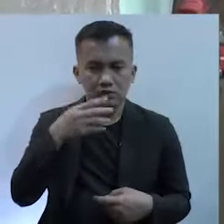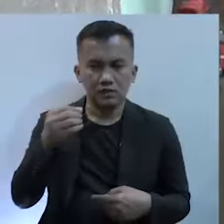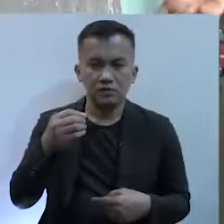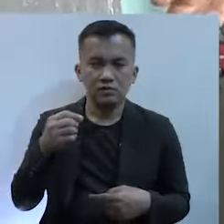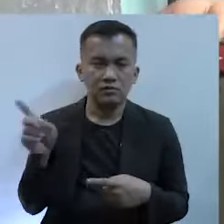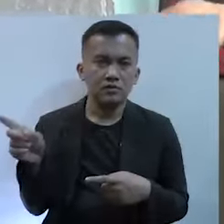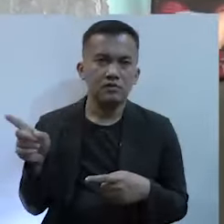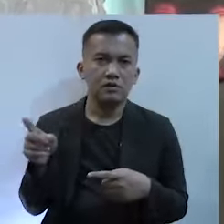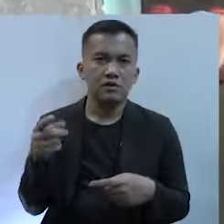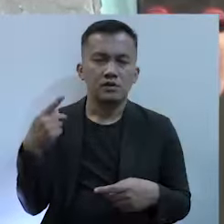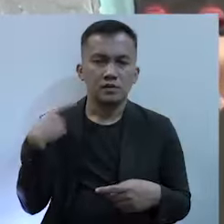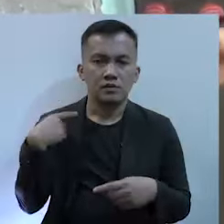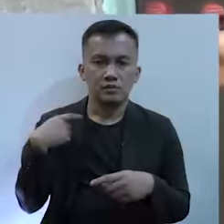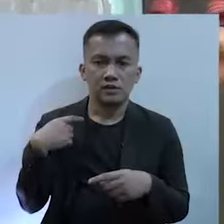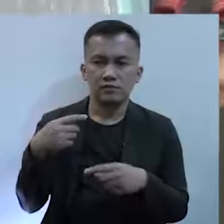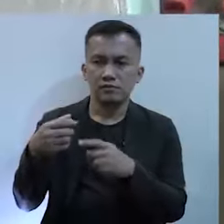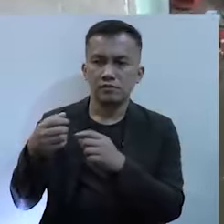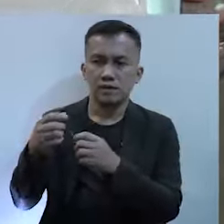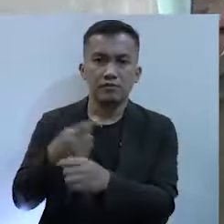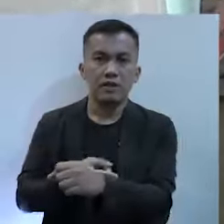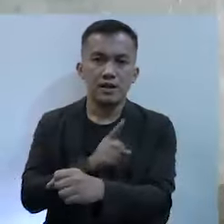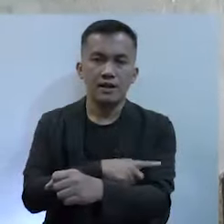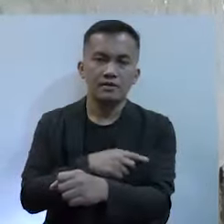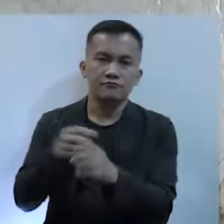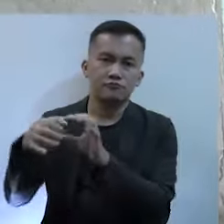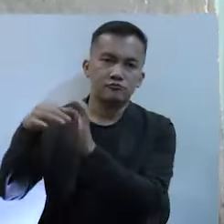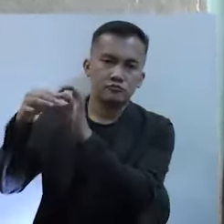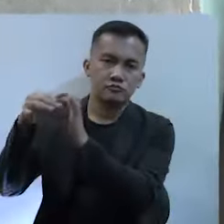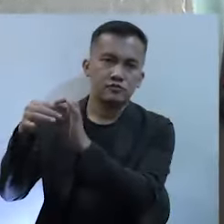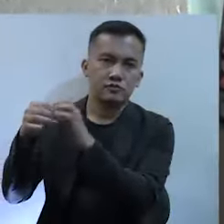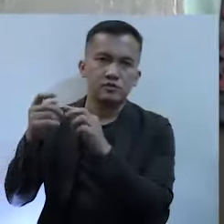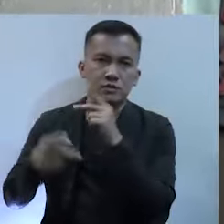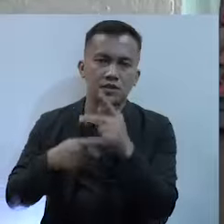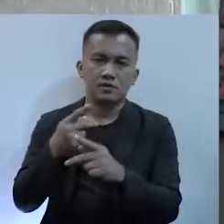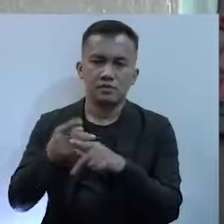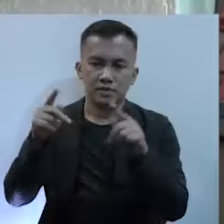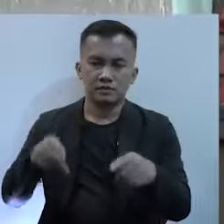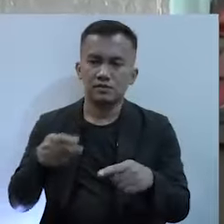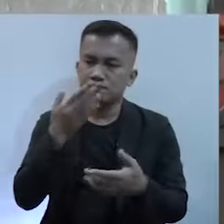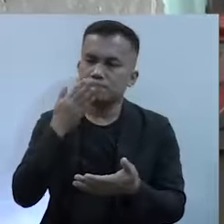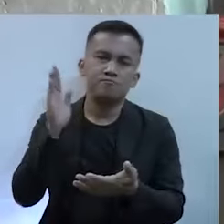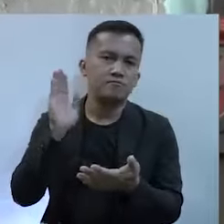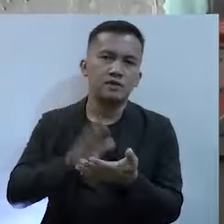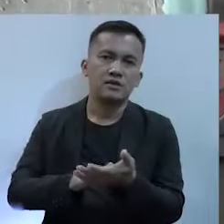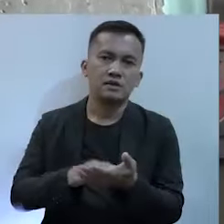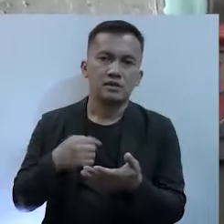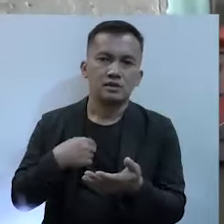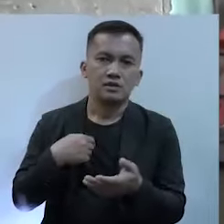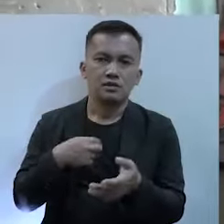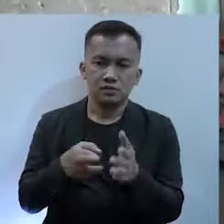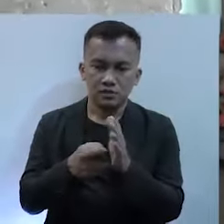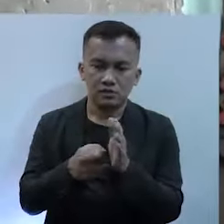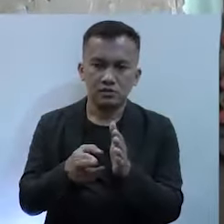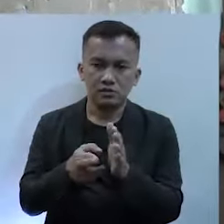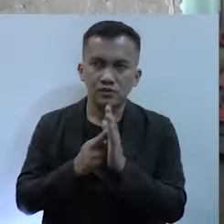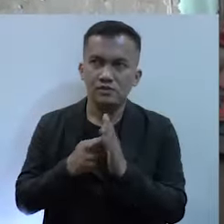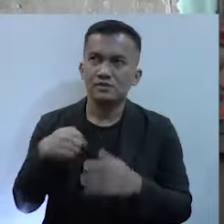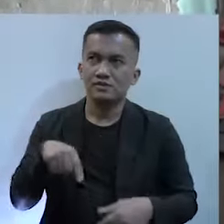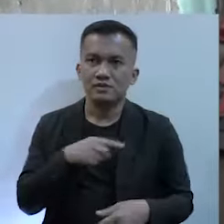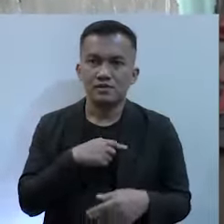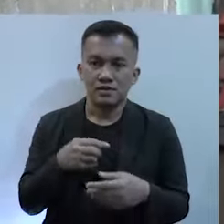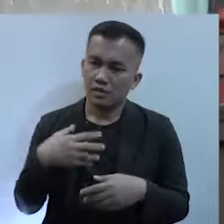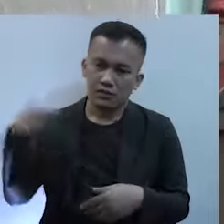Giliarte, saka yung... po, may kapit po ito. Kumbaga anong klaseng tao dito? Ay, napakasama po. Hinihiling po talaga namin